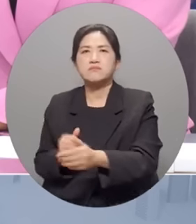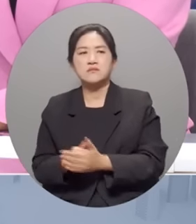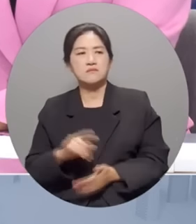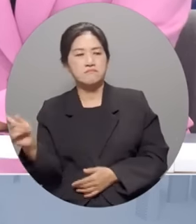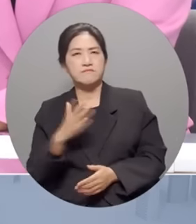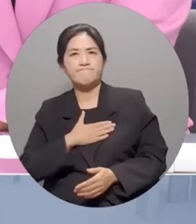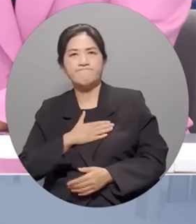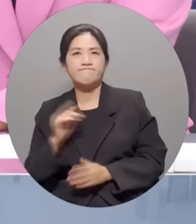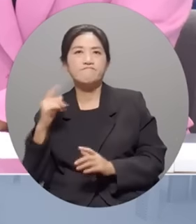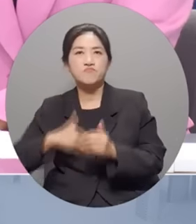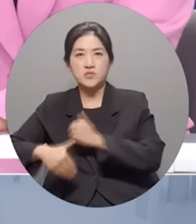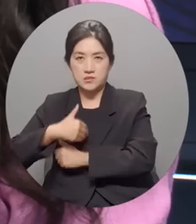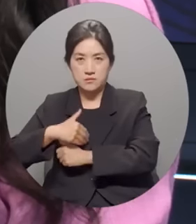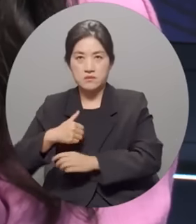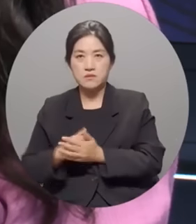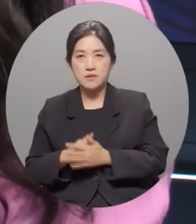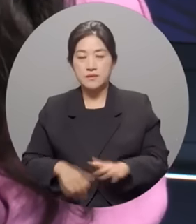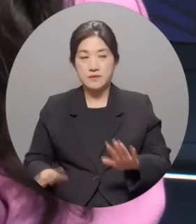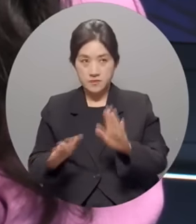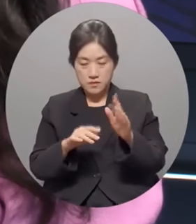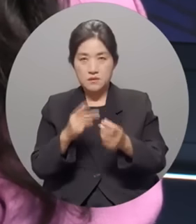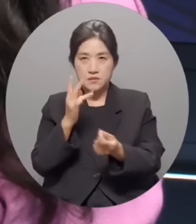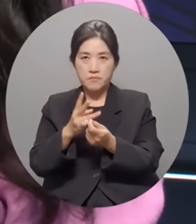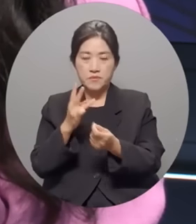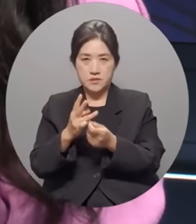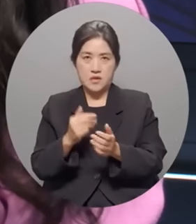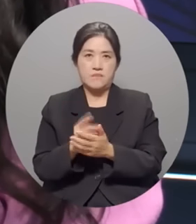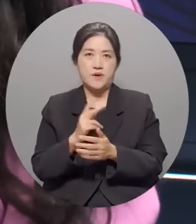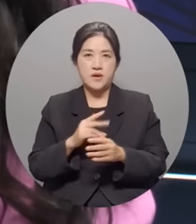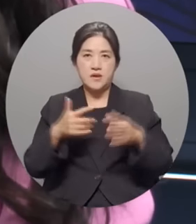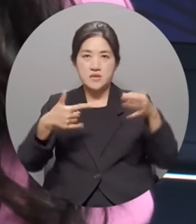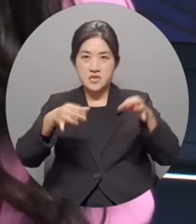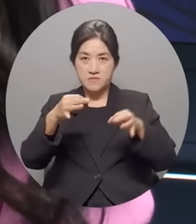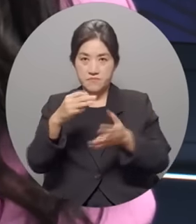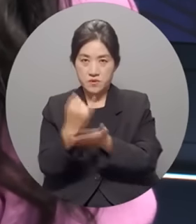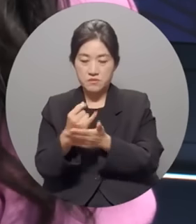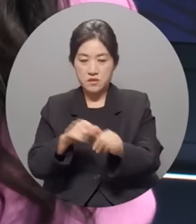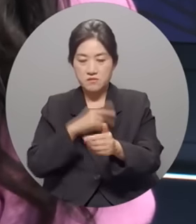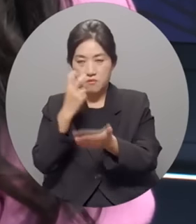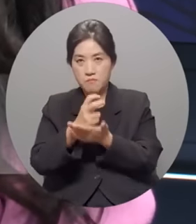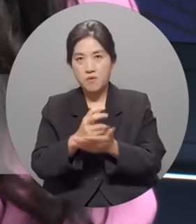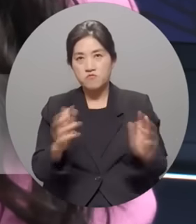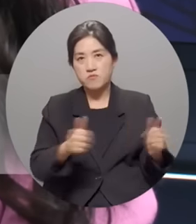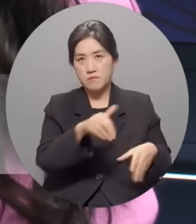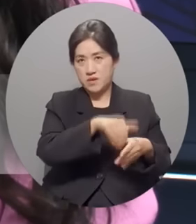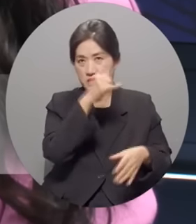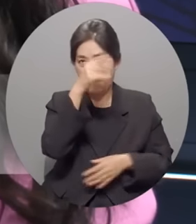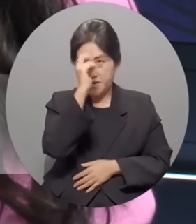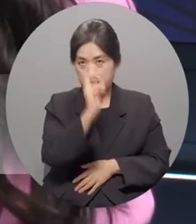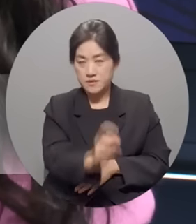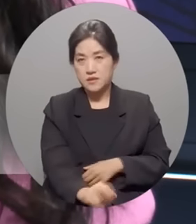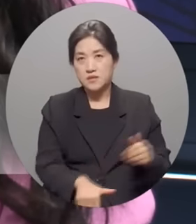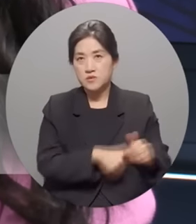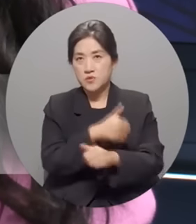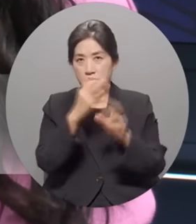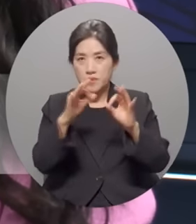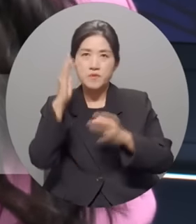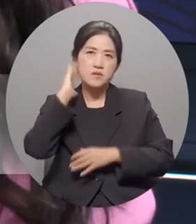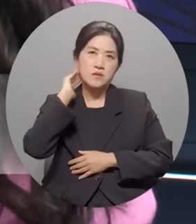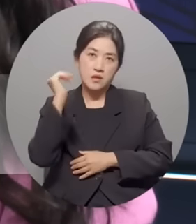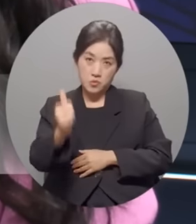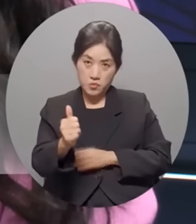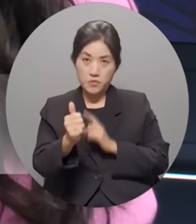분위기입니다 조만간 세 번째죠이 김건희 여사 특검법 처리가 국회에서 예상이 되는데 지금까지 분위기를 보면 대통령이